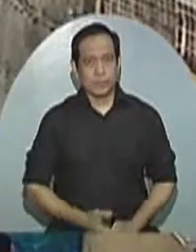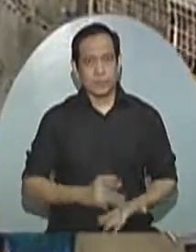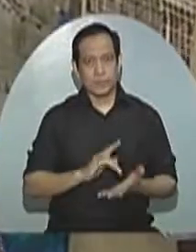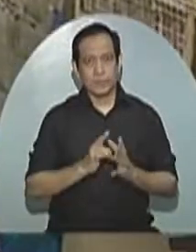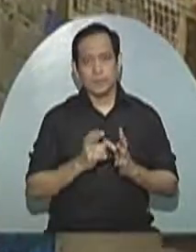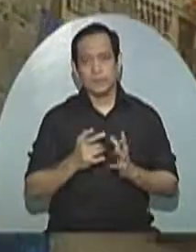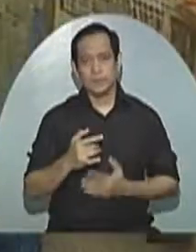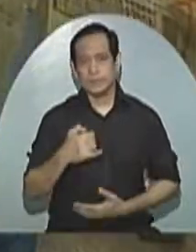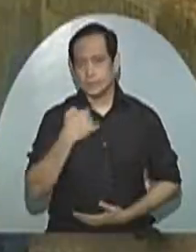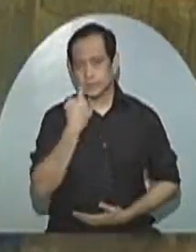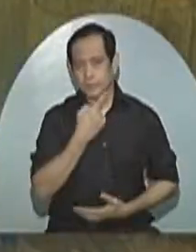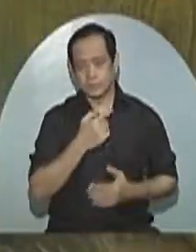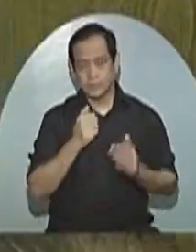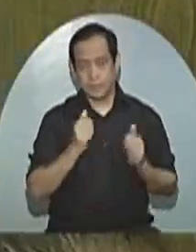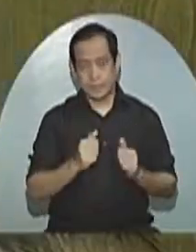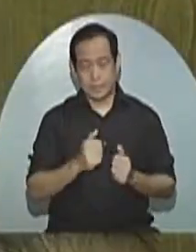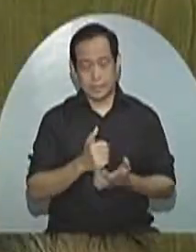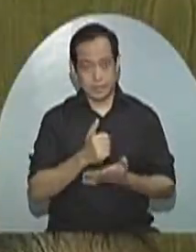kung sino po yung